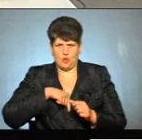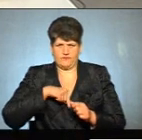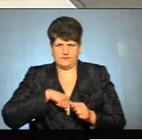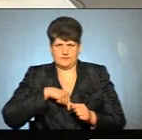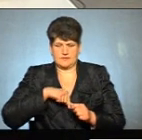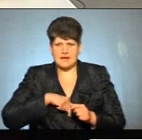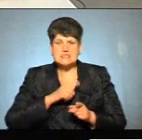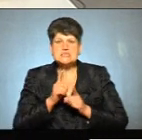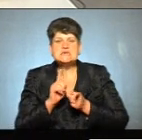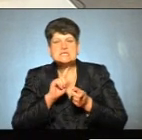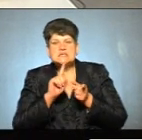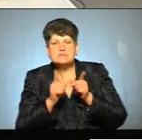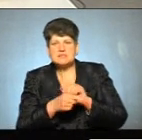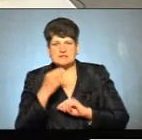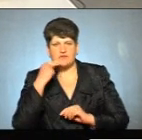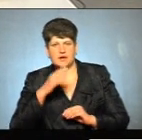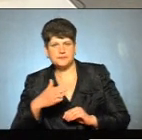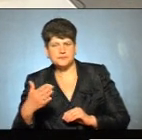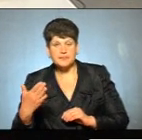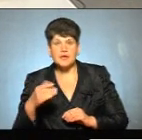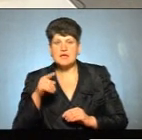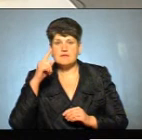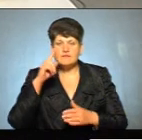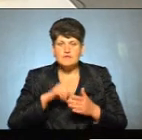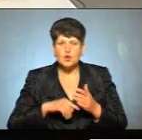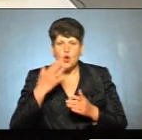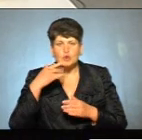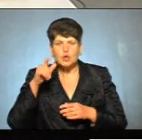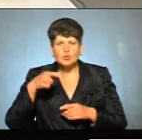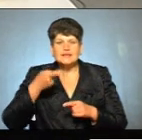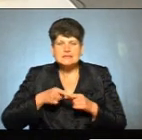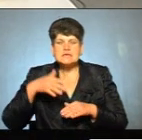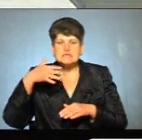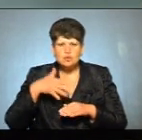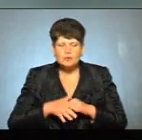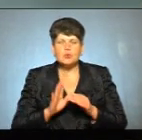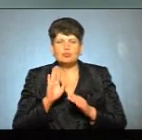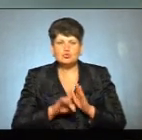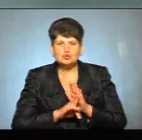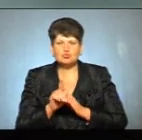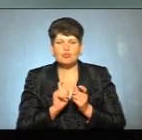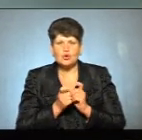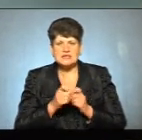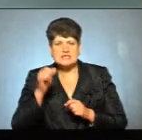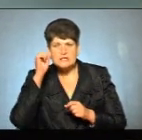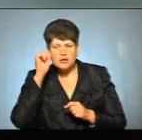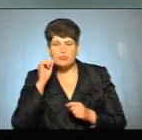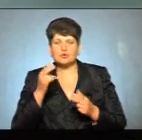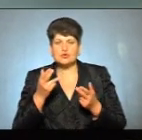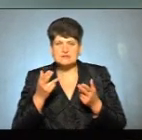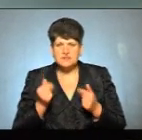себе, і змінитися в кращий бік. І віримо, що тоді, коли дійсно люди це зрозуміють і почнуть боротися з гріхом, то, звичайно,